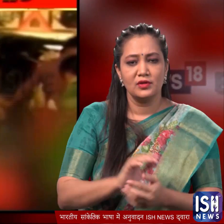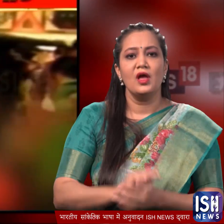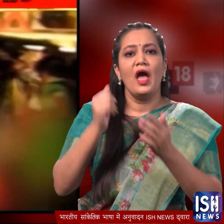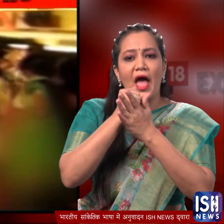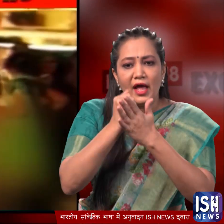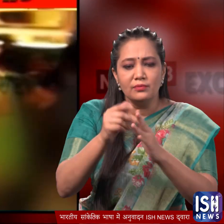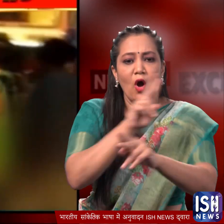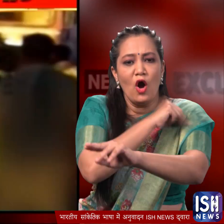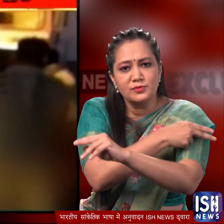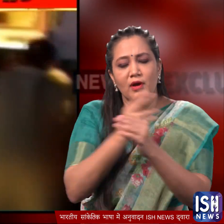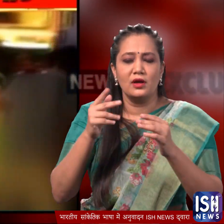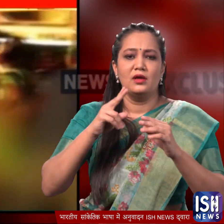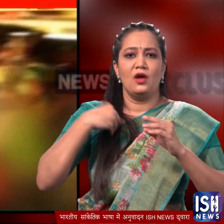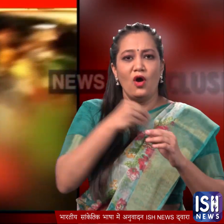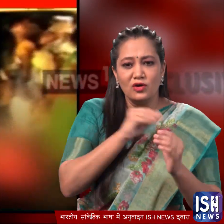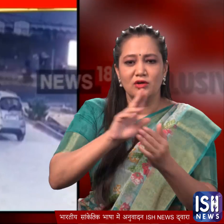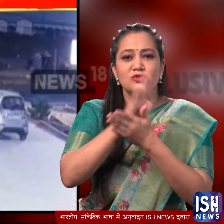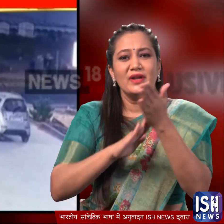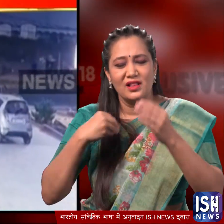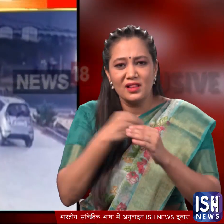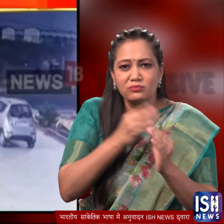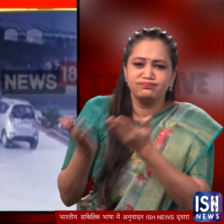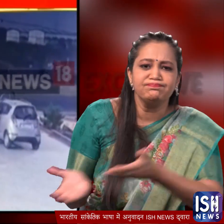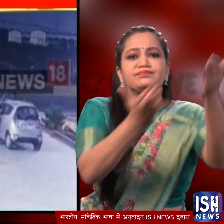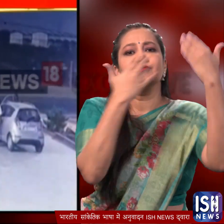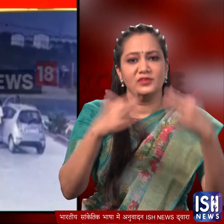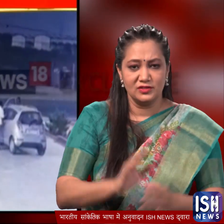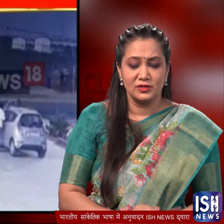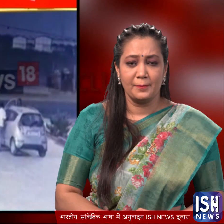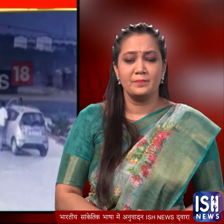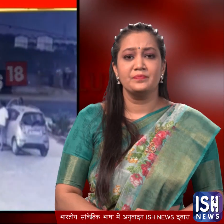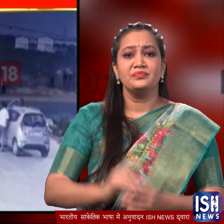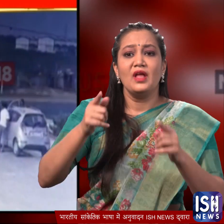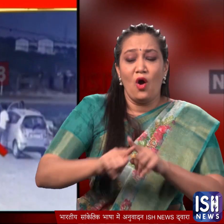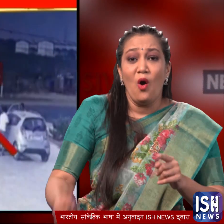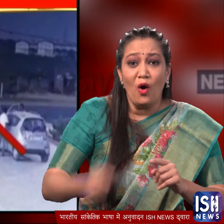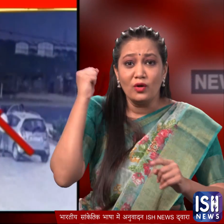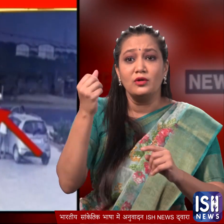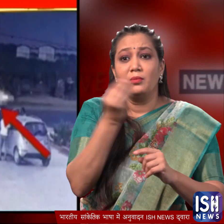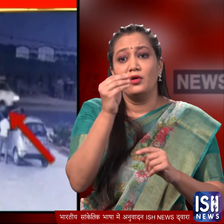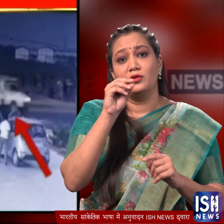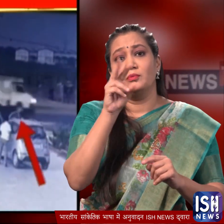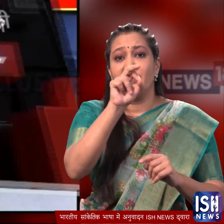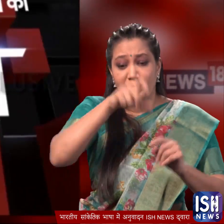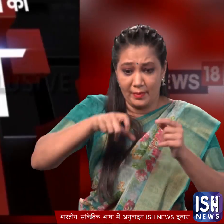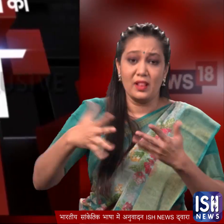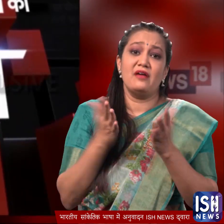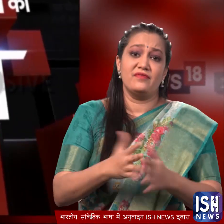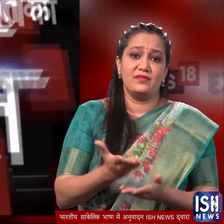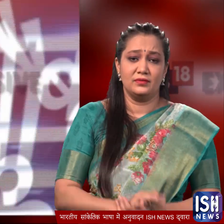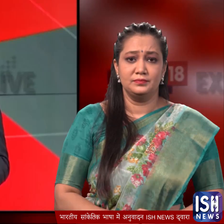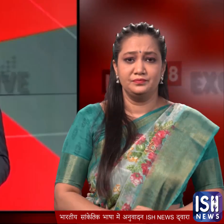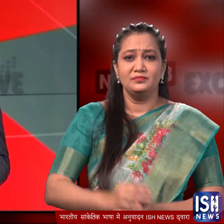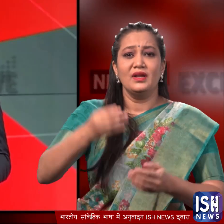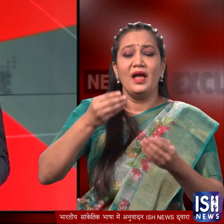पहुंचे और लोगों की मदद से घायलों को अस्पताल पहुंचाया। बताया गया कि जिस वक्त ये टक्कर हुई उस वक्त ऑटो में करीब 20 यात्री थे। पश्चिम